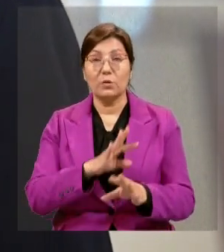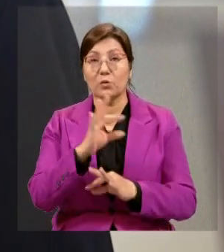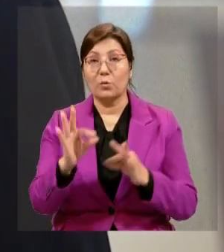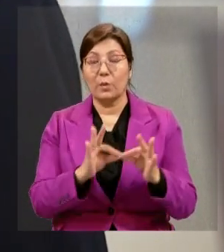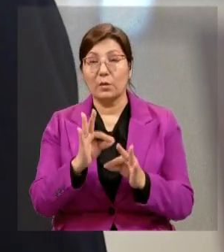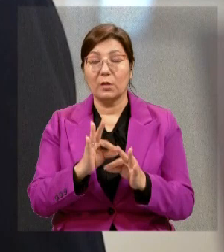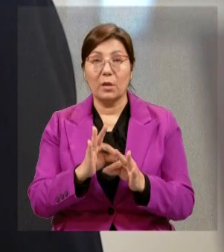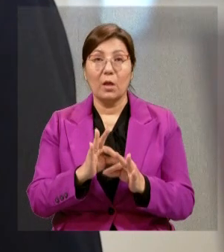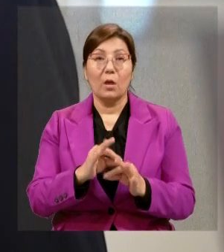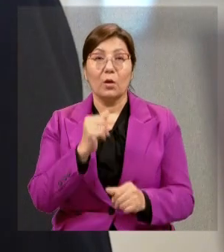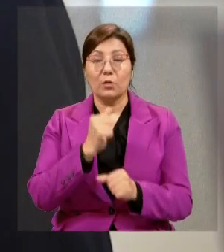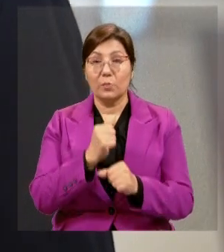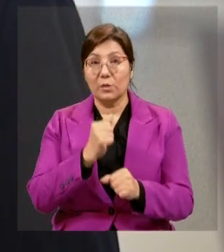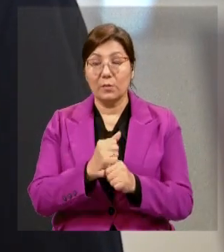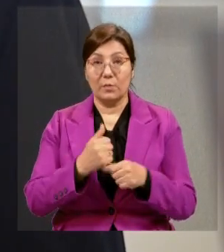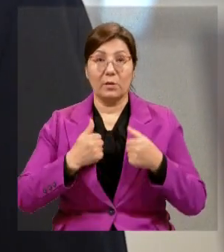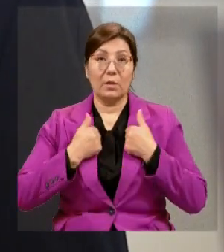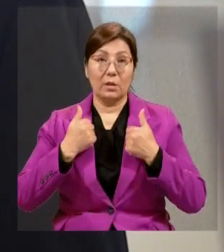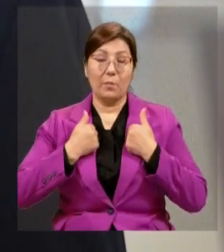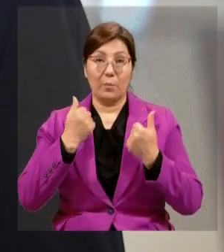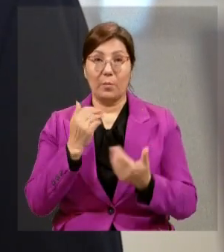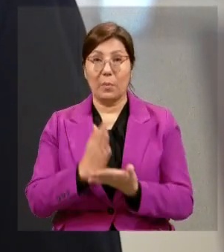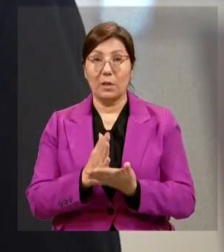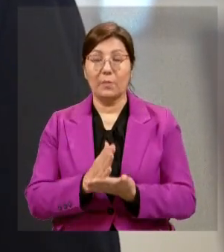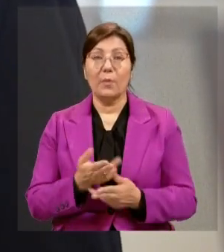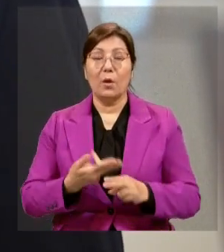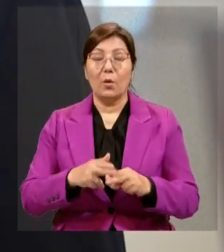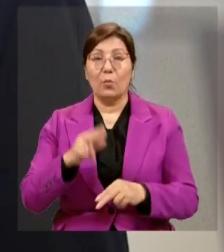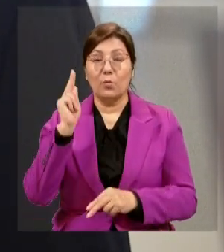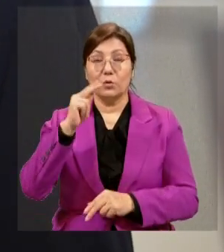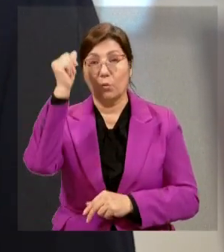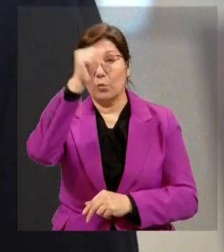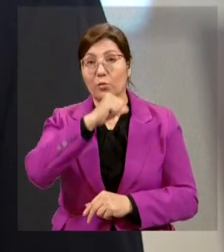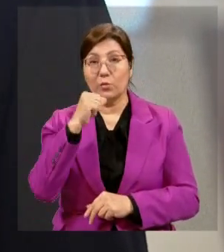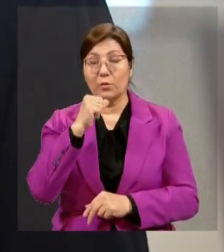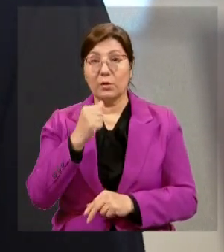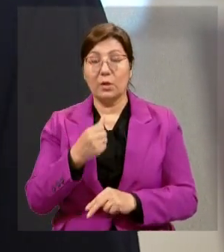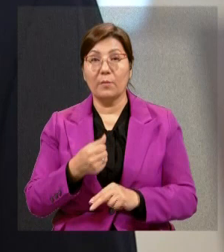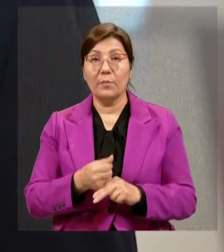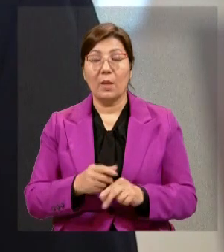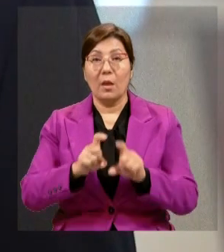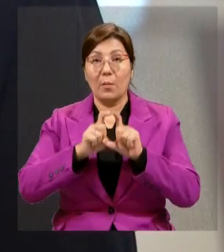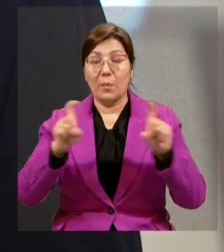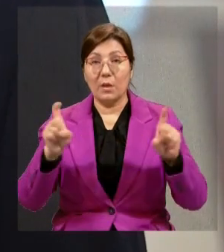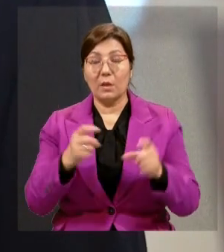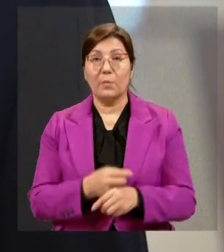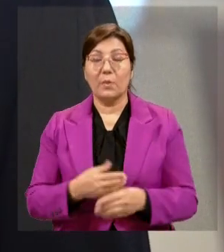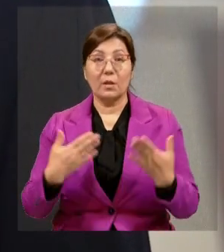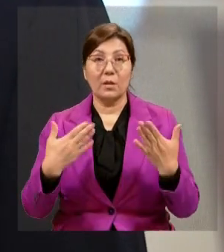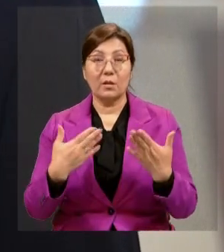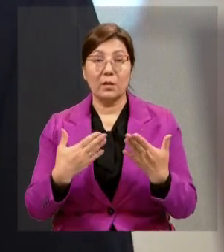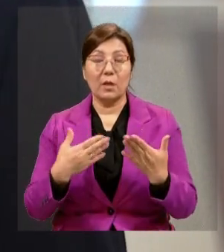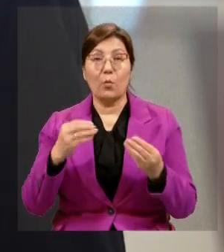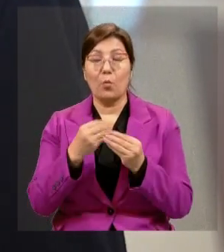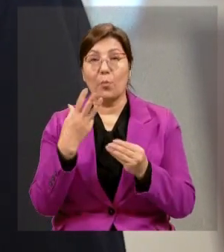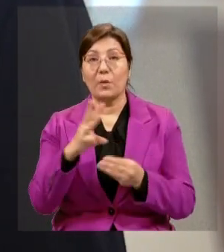аясында көтереміз деген талап бар. Осы оқу жылының өзінде бұл жобадан бөлек мектептің модернизациясына